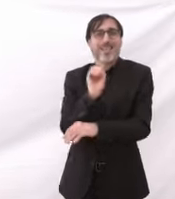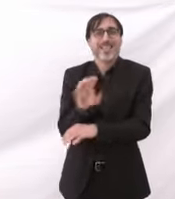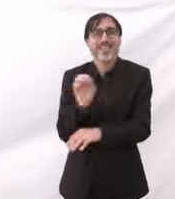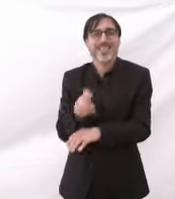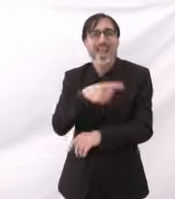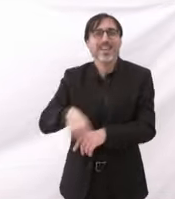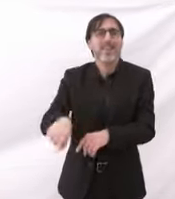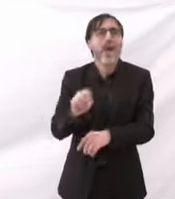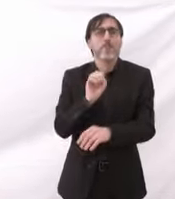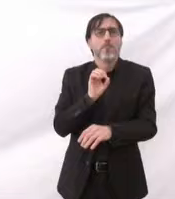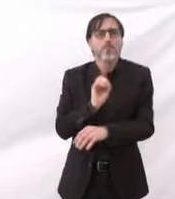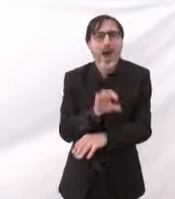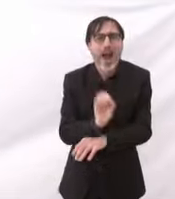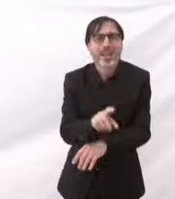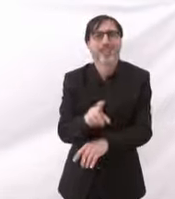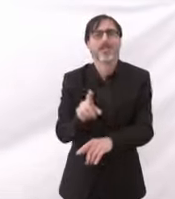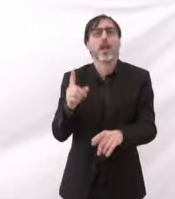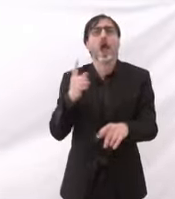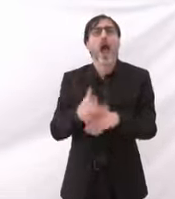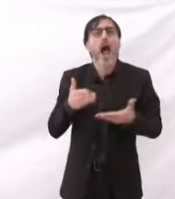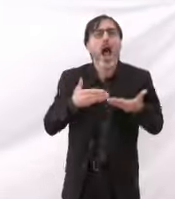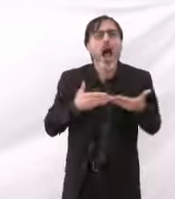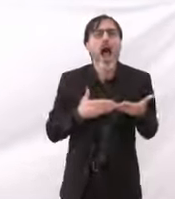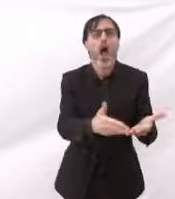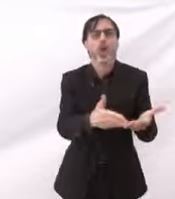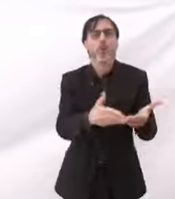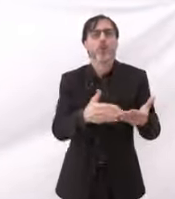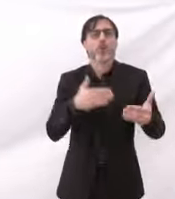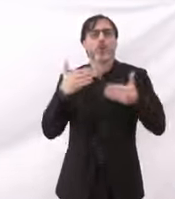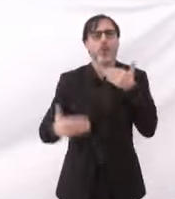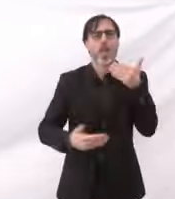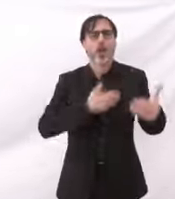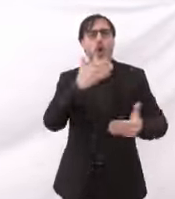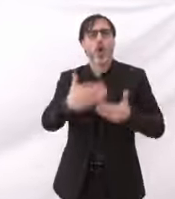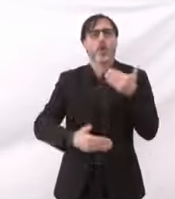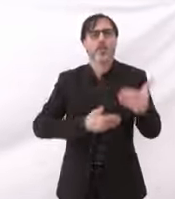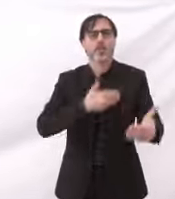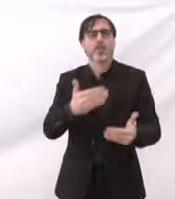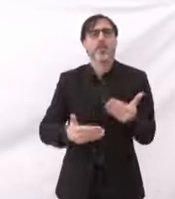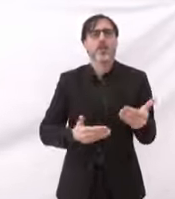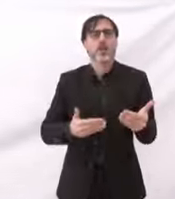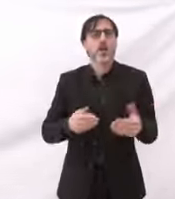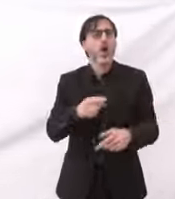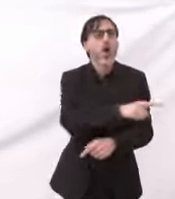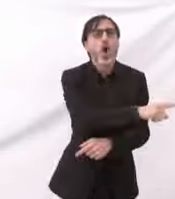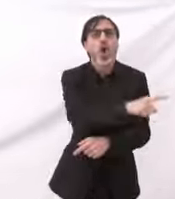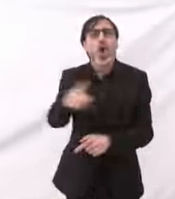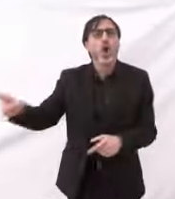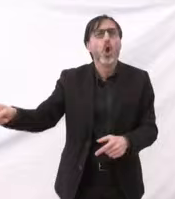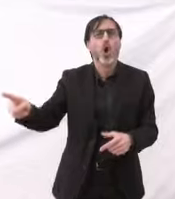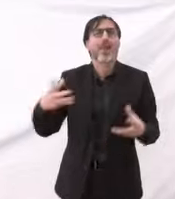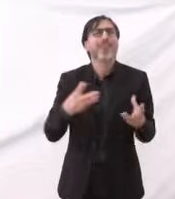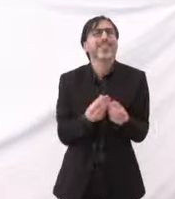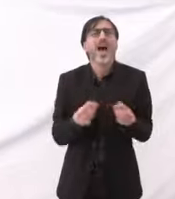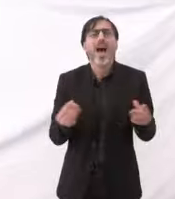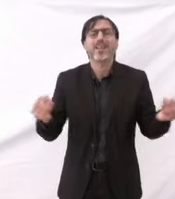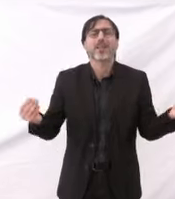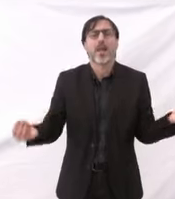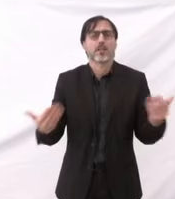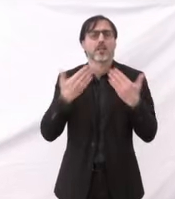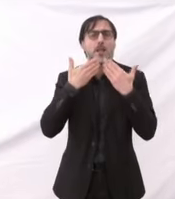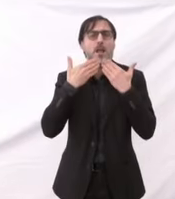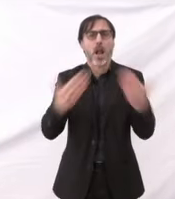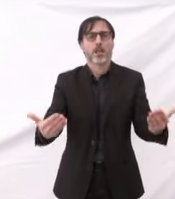insegnanti, maestri vi aiutano in questi percorsi. A loro va tanta gratitudine.